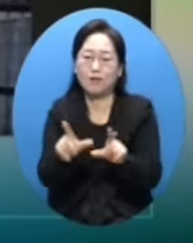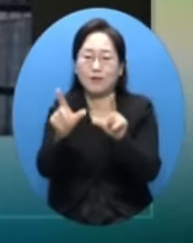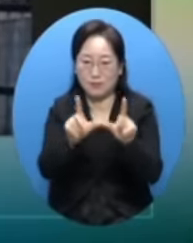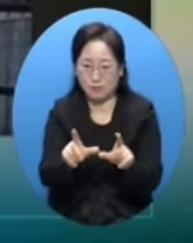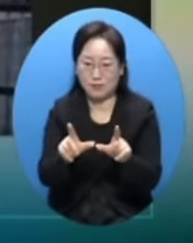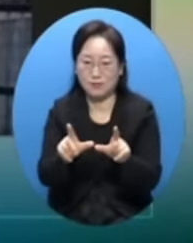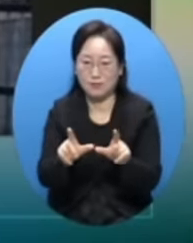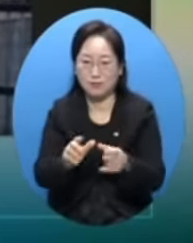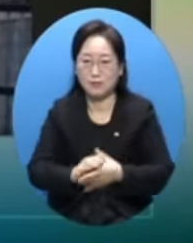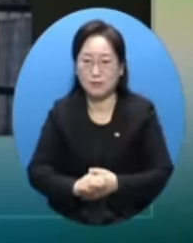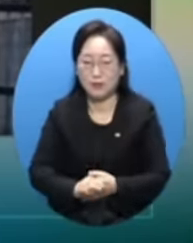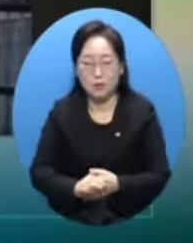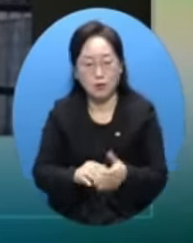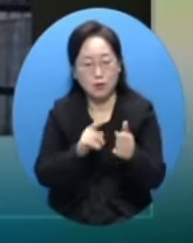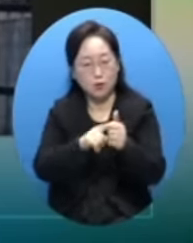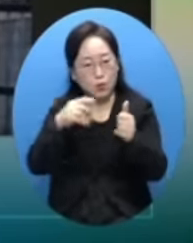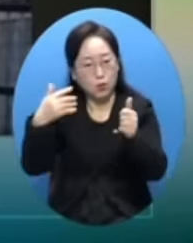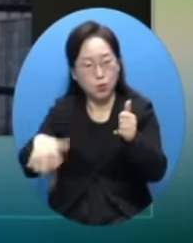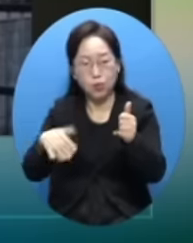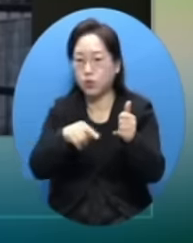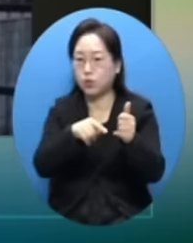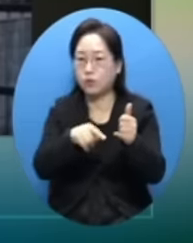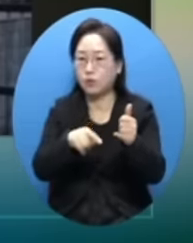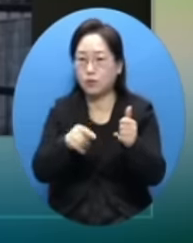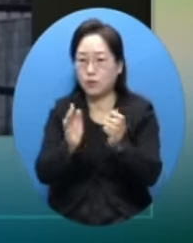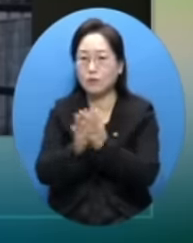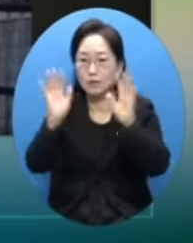보냅니다 대단한 분이죠